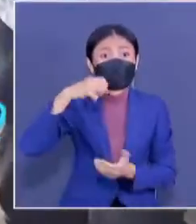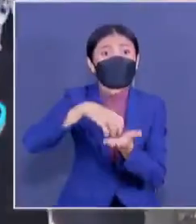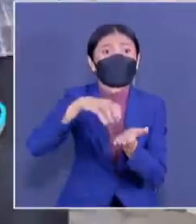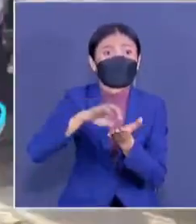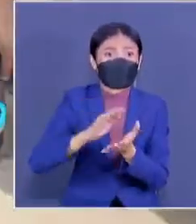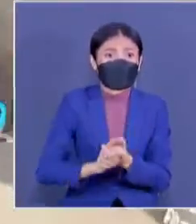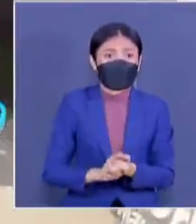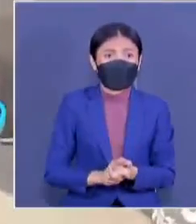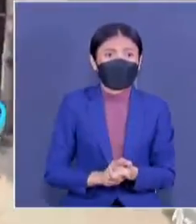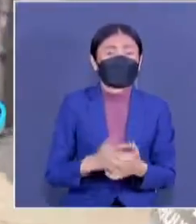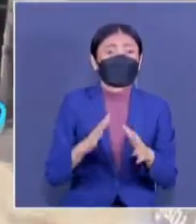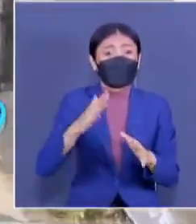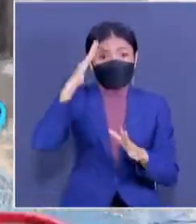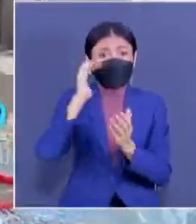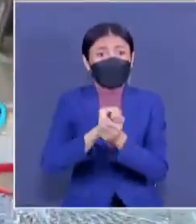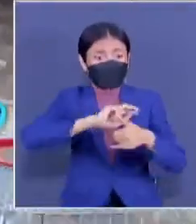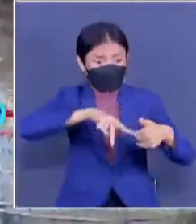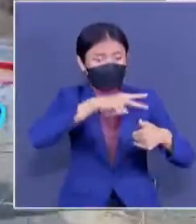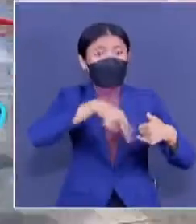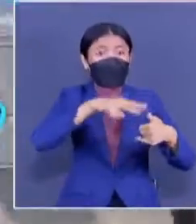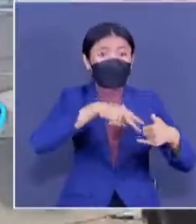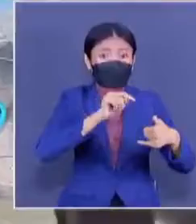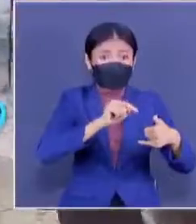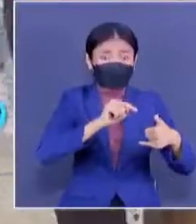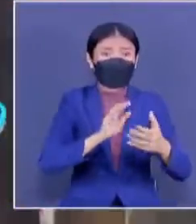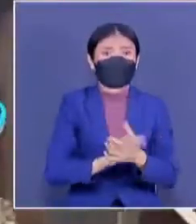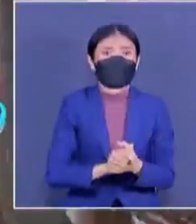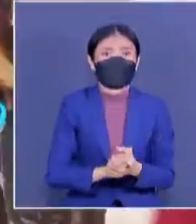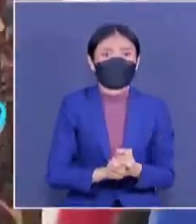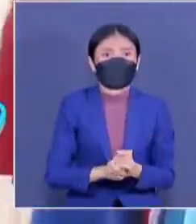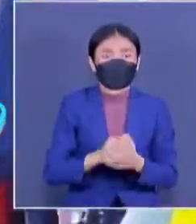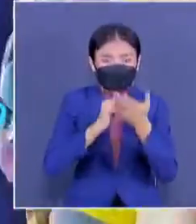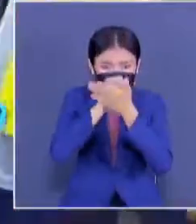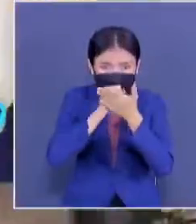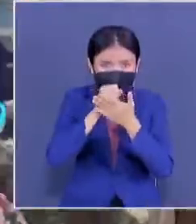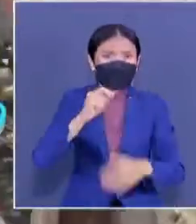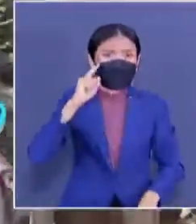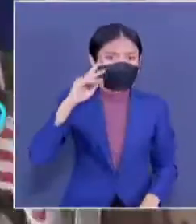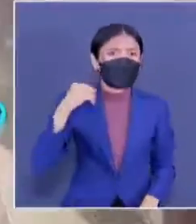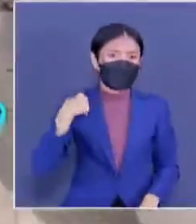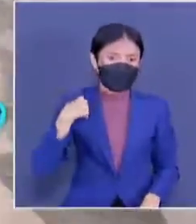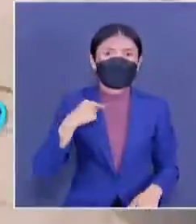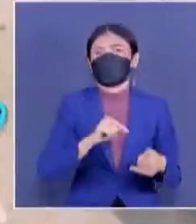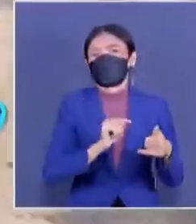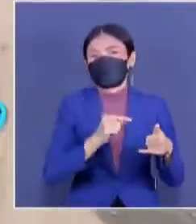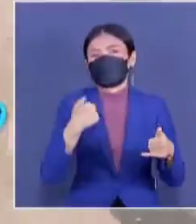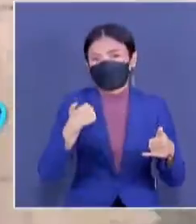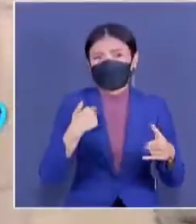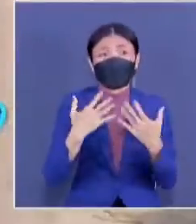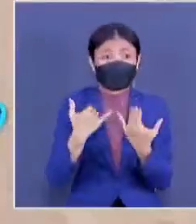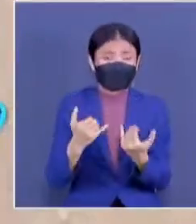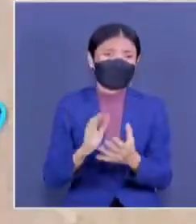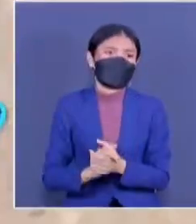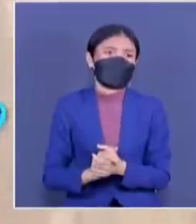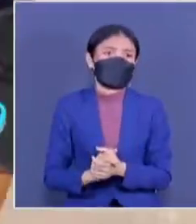แม่นะคะทีนี้จากการตรวจสอบร่างกายของผู้เป็นแม่ก็พบว่ามีสารเสพติดในร่างกายจริงทำให้เจ้าหน้าที่กระทรวงพัฒน